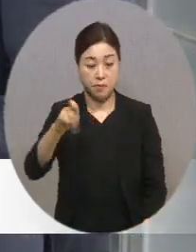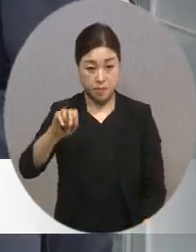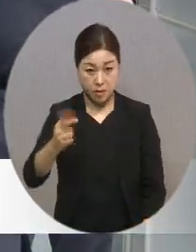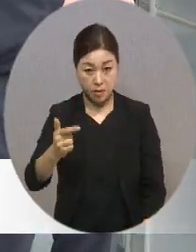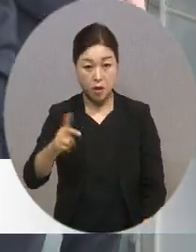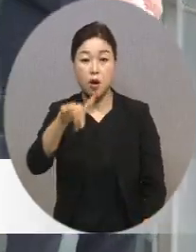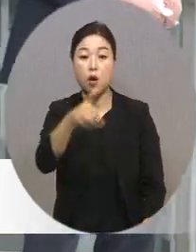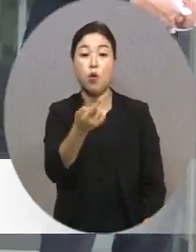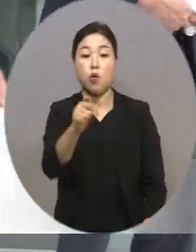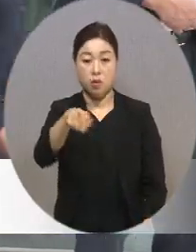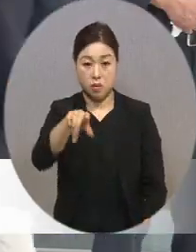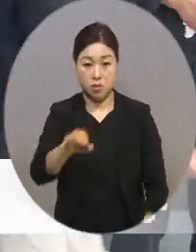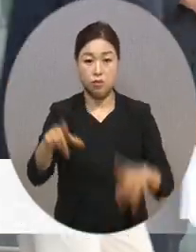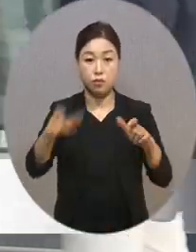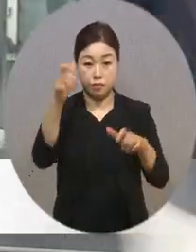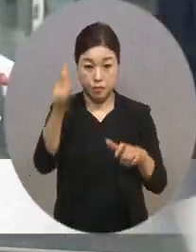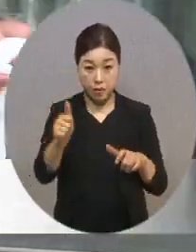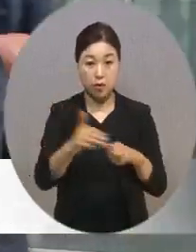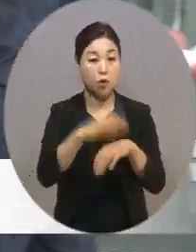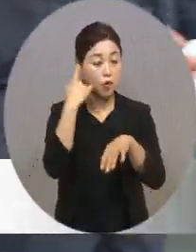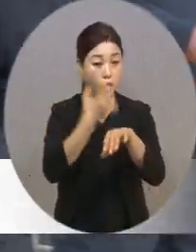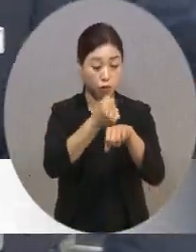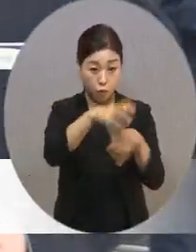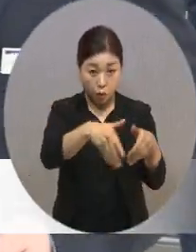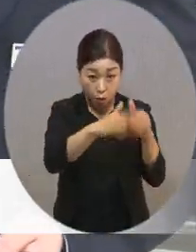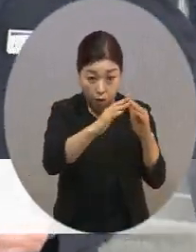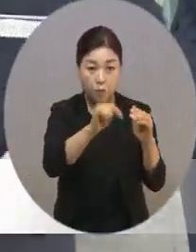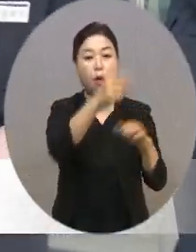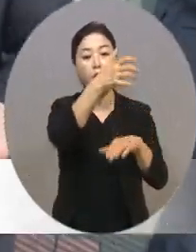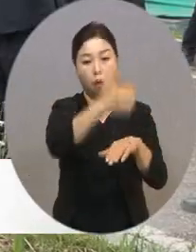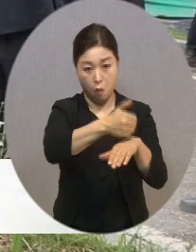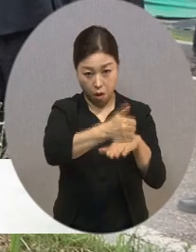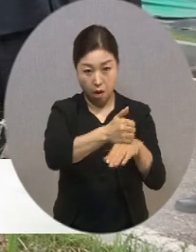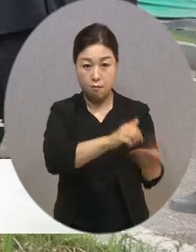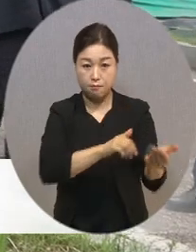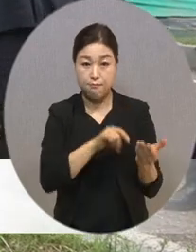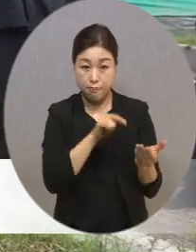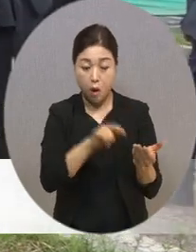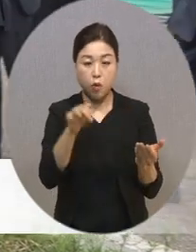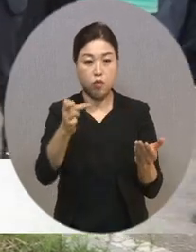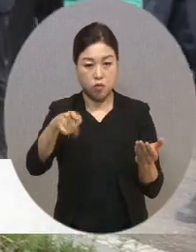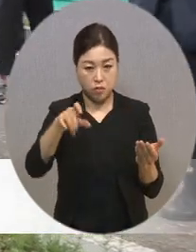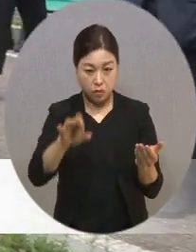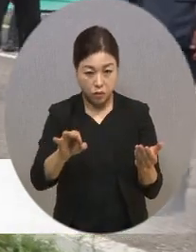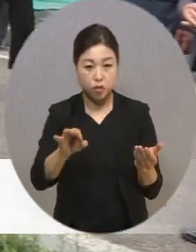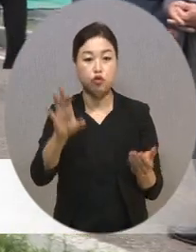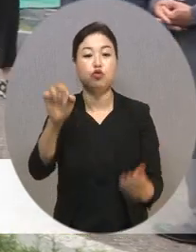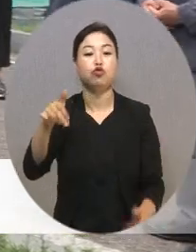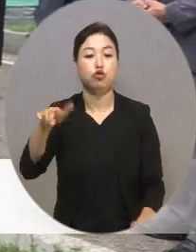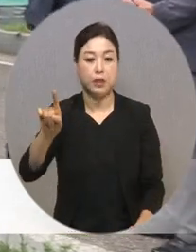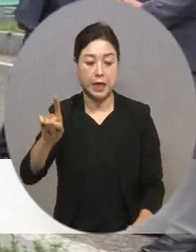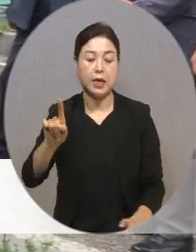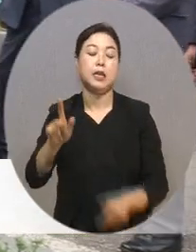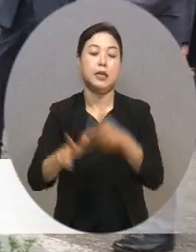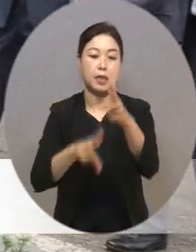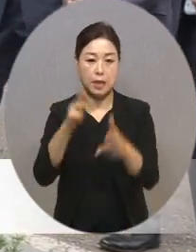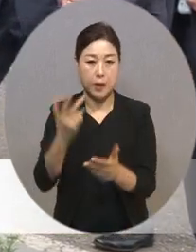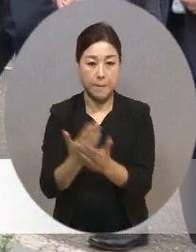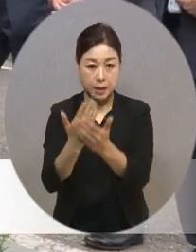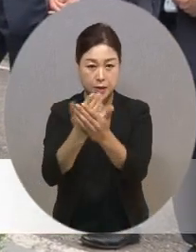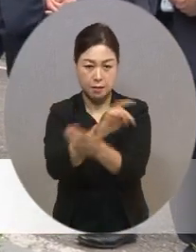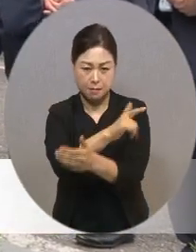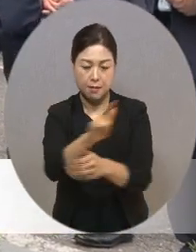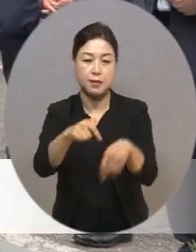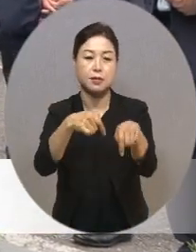고흥군수는 유자연구소 설립을 통해 얻은 연구 결과를 바탕으로 고흥유자산업 발전을 위한 다양한